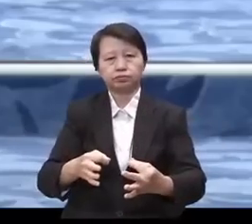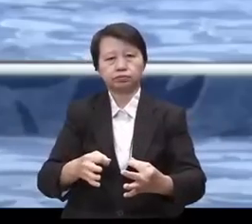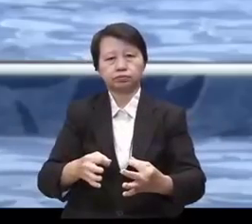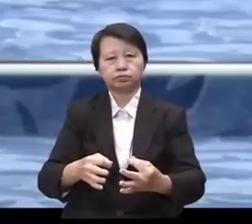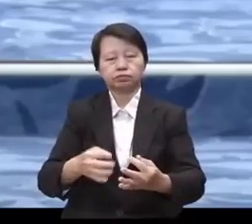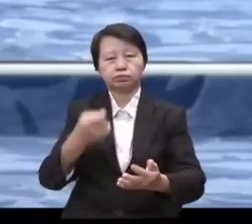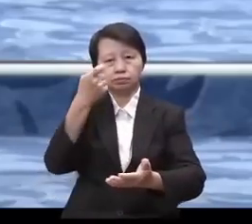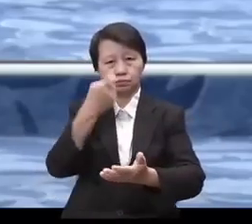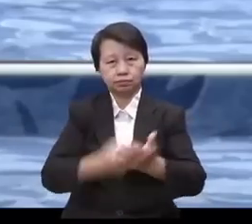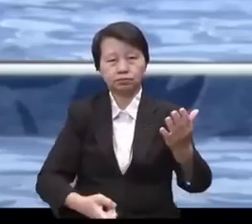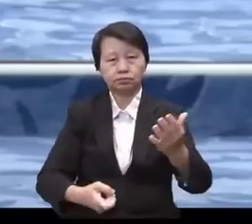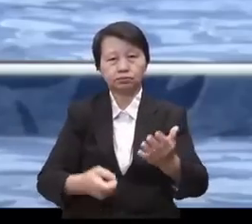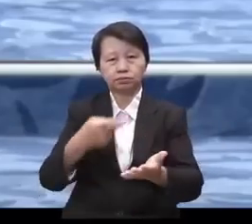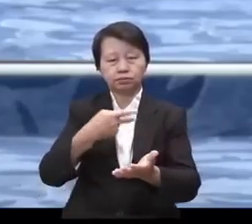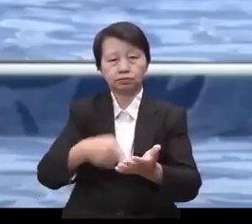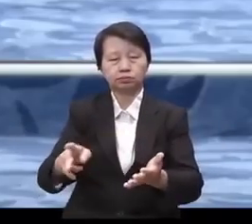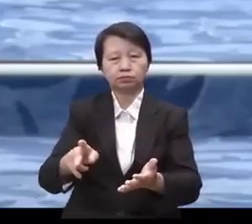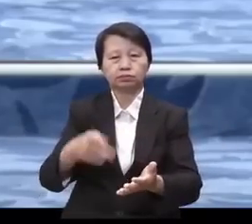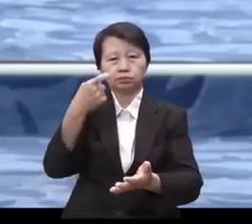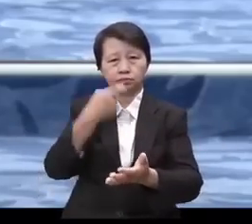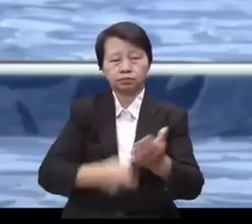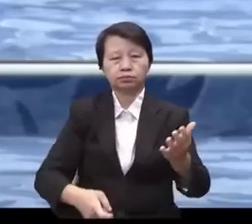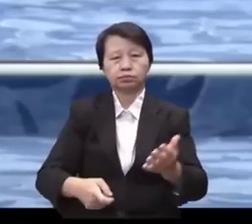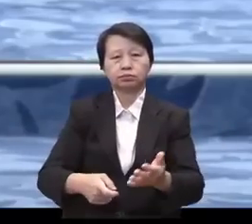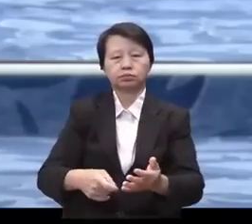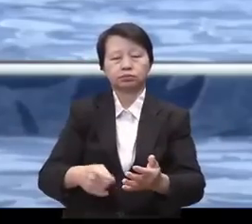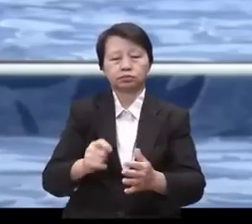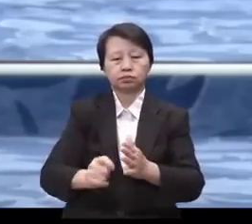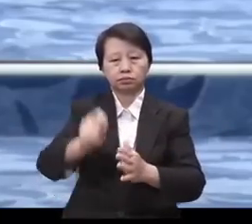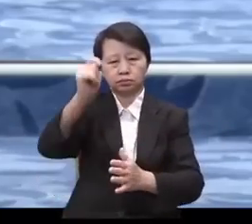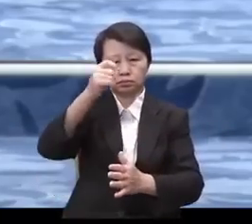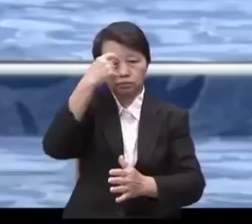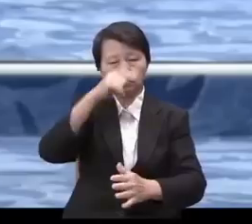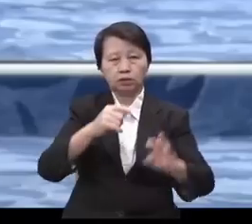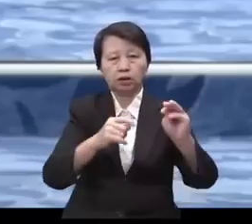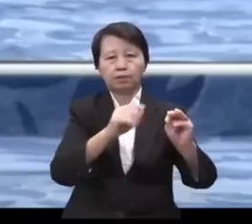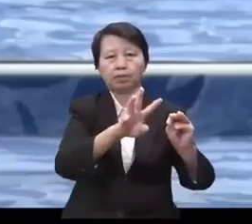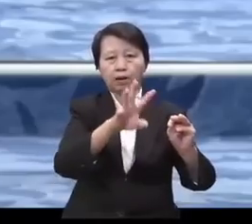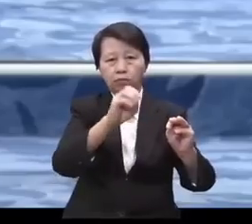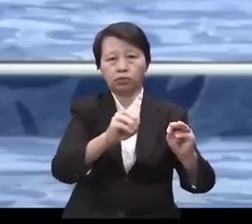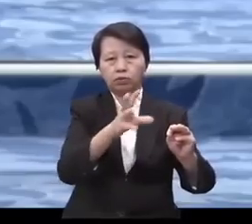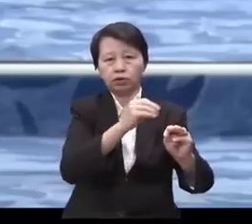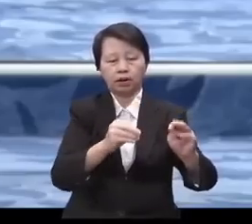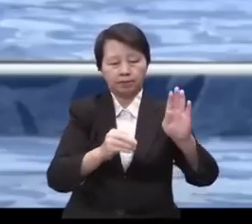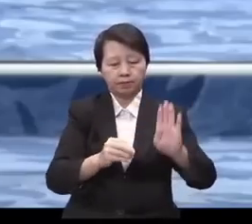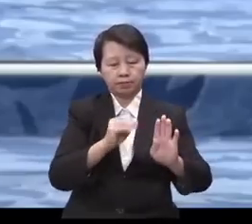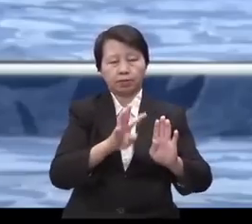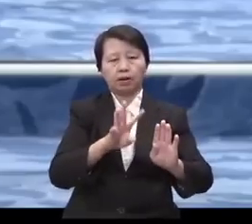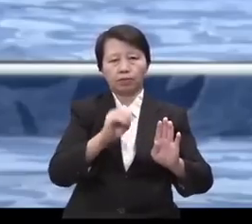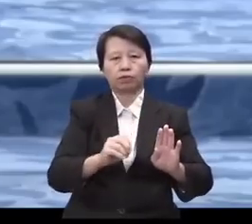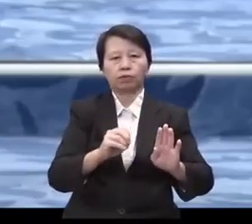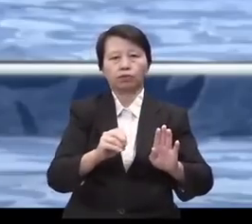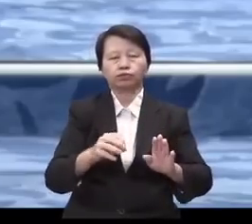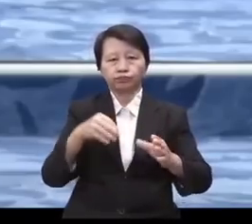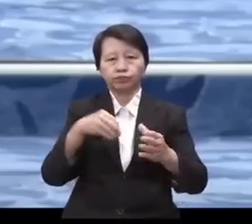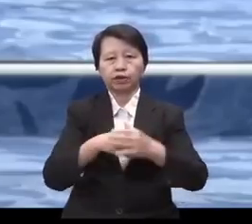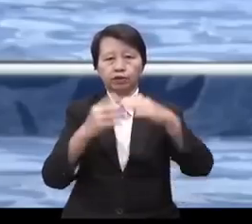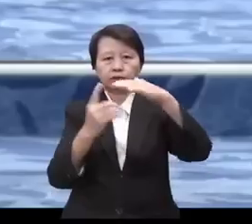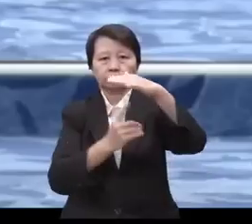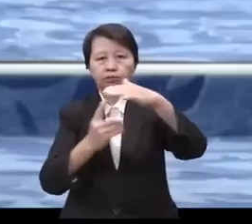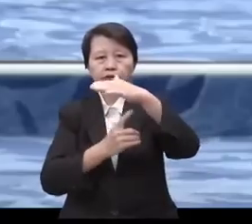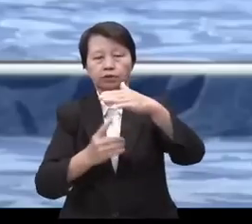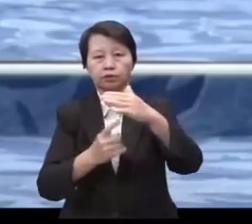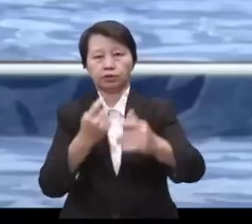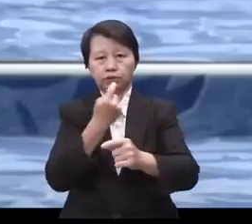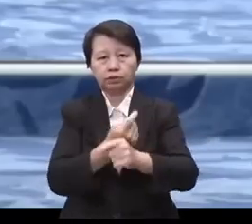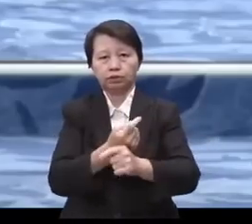tarif elektrik yang lebih tinggi kepada golongan M40 malah B40. Malah dalam dasar yang